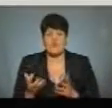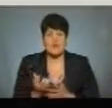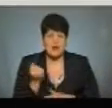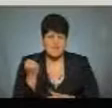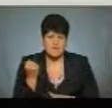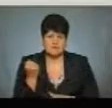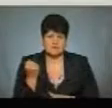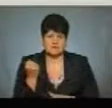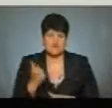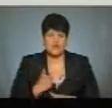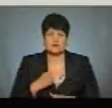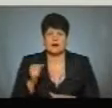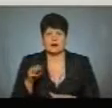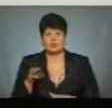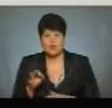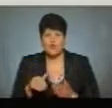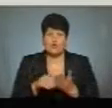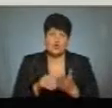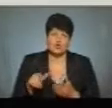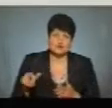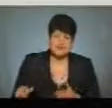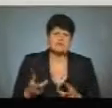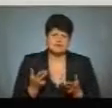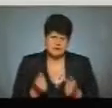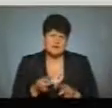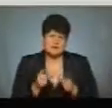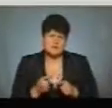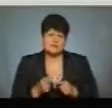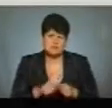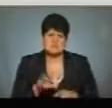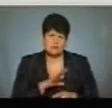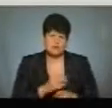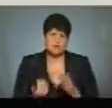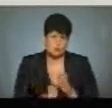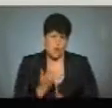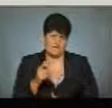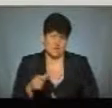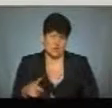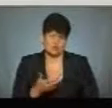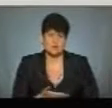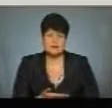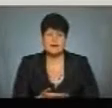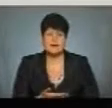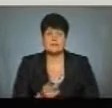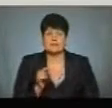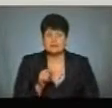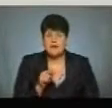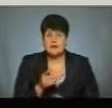вигравали воїни АТО, волонтери. Так, дійсно, це були там нові люди,